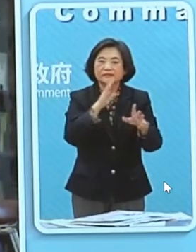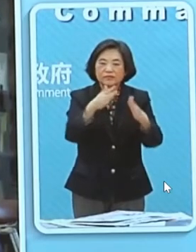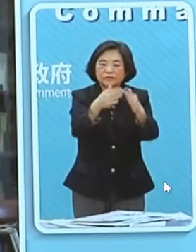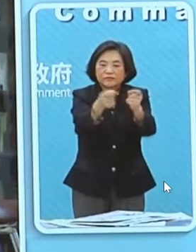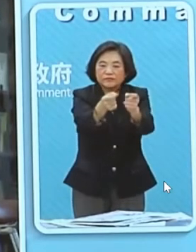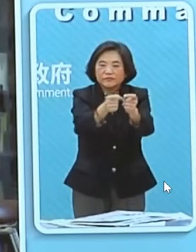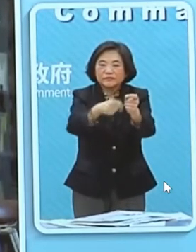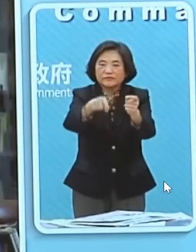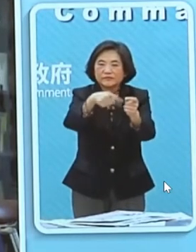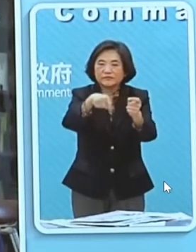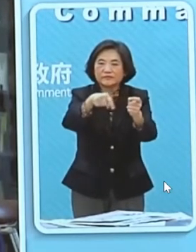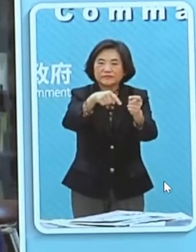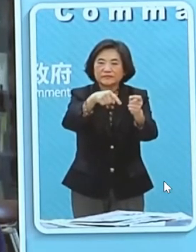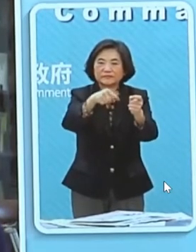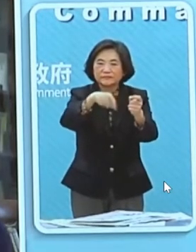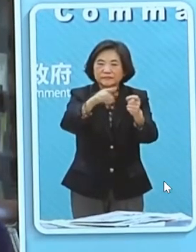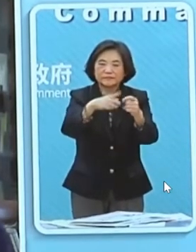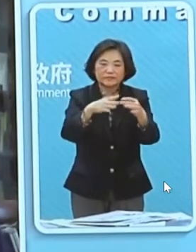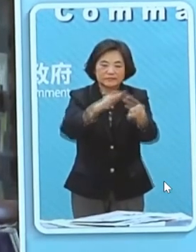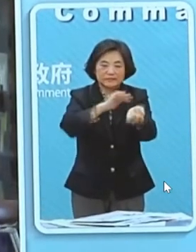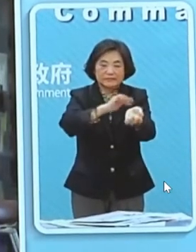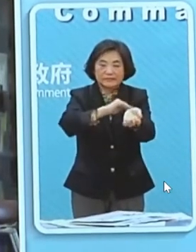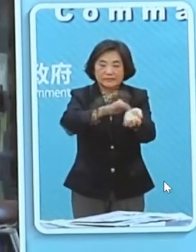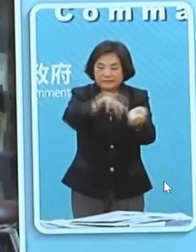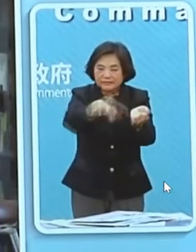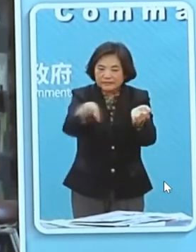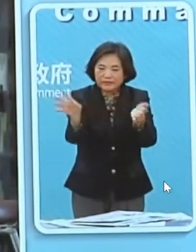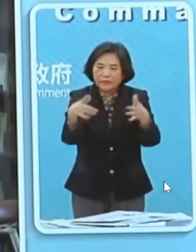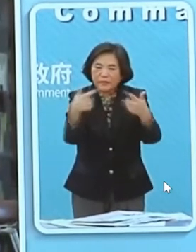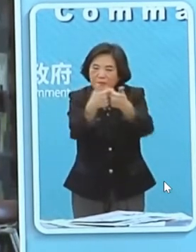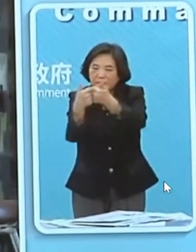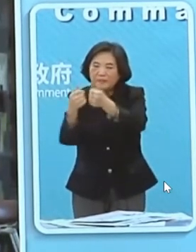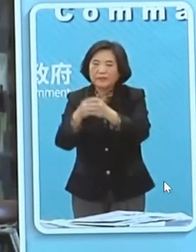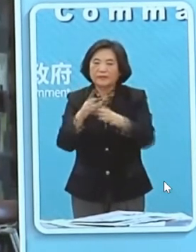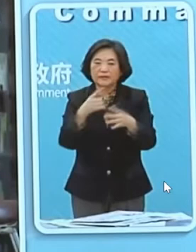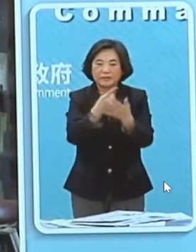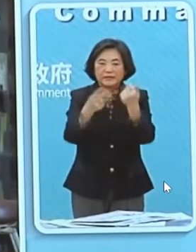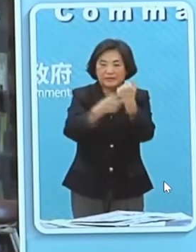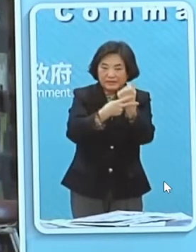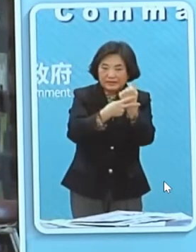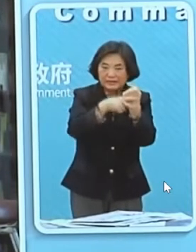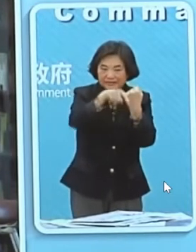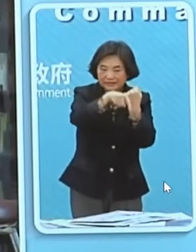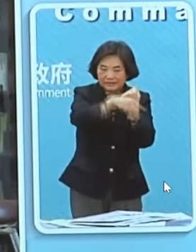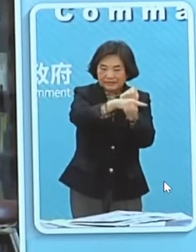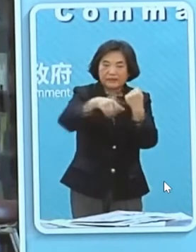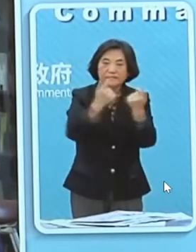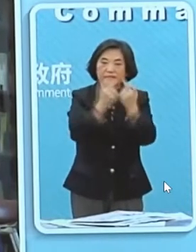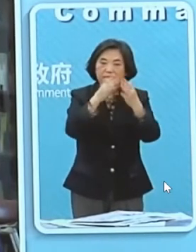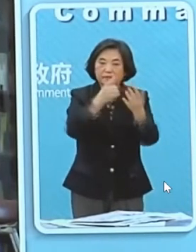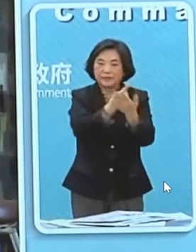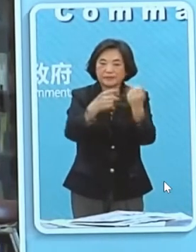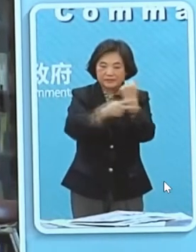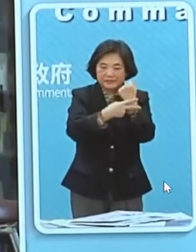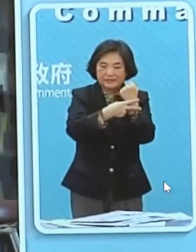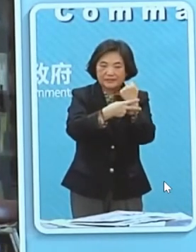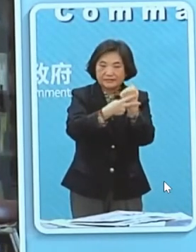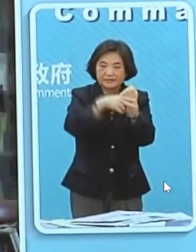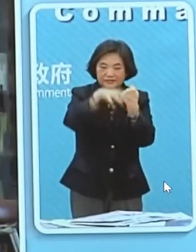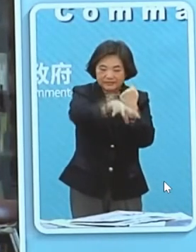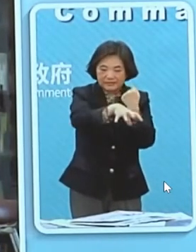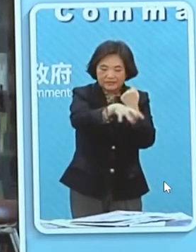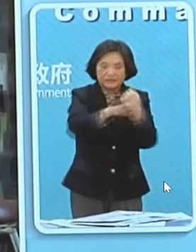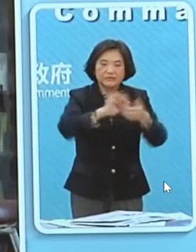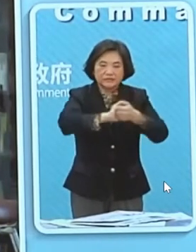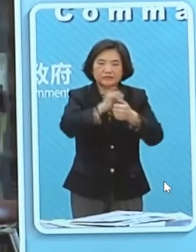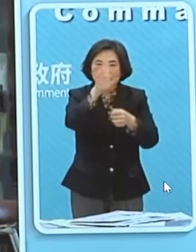的诊所来一起媒合。也就是说，每个里只要是在台北市的每一个里，他都会有一个配合的诊